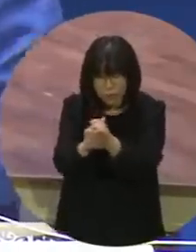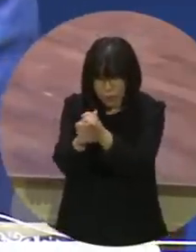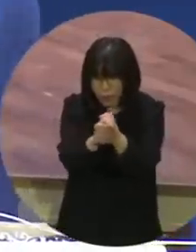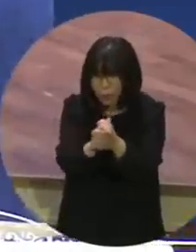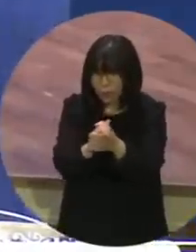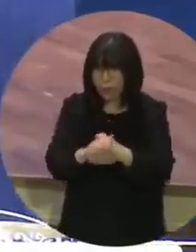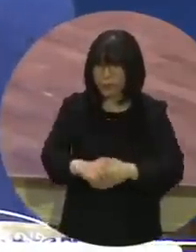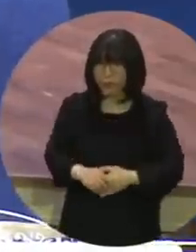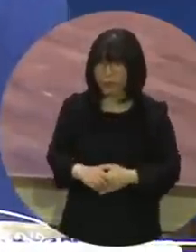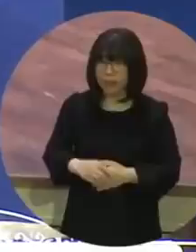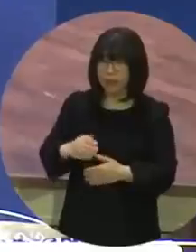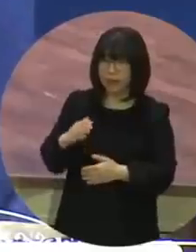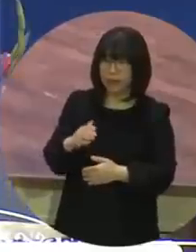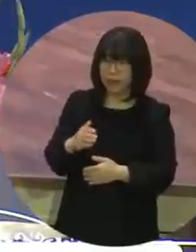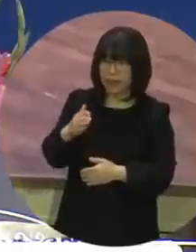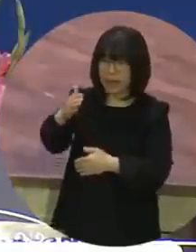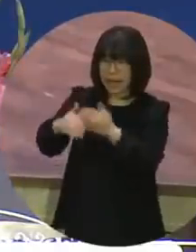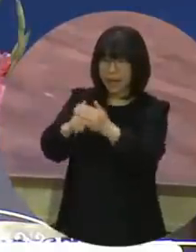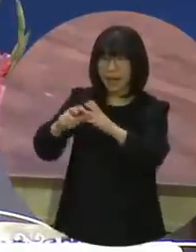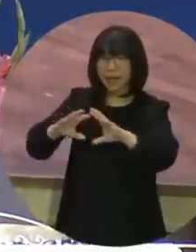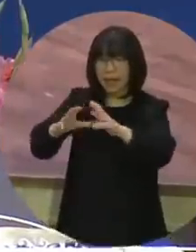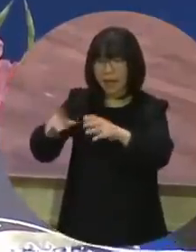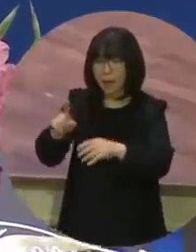나라는요 드림의 법칙이에요.